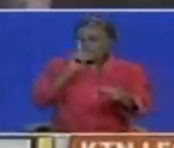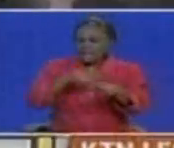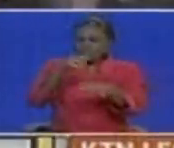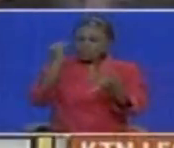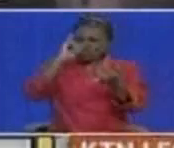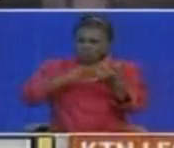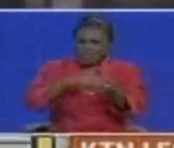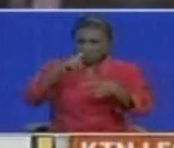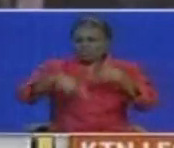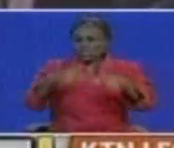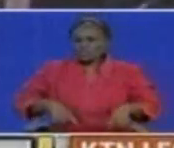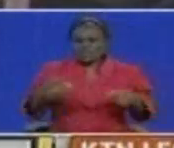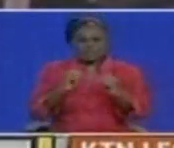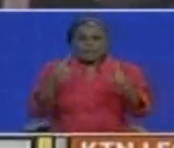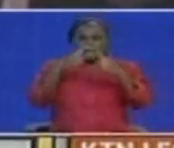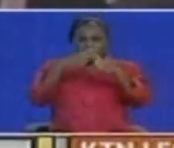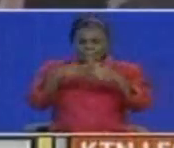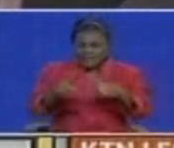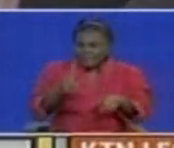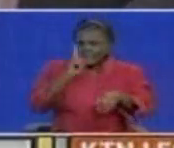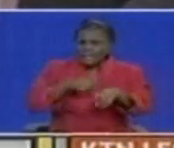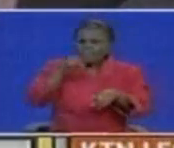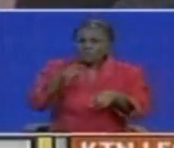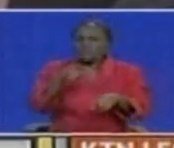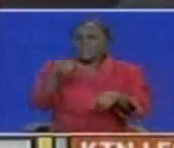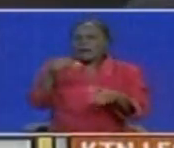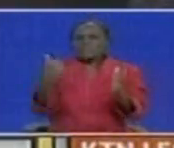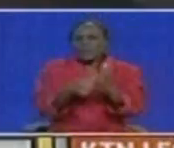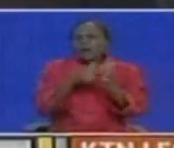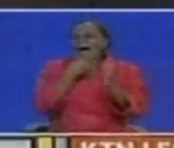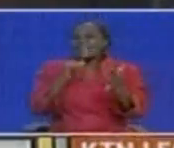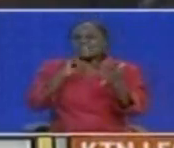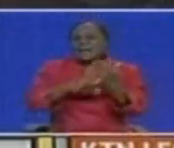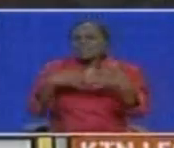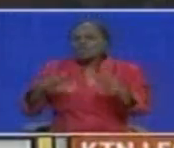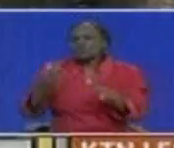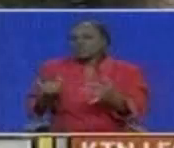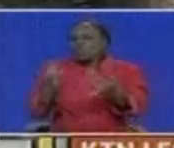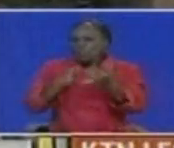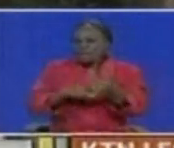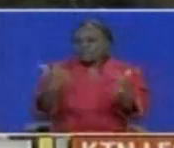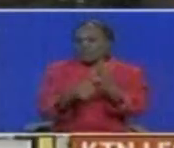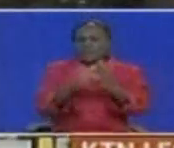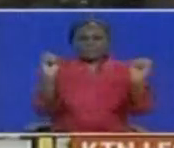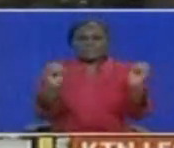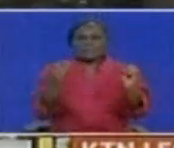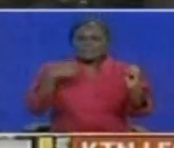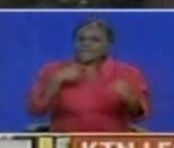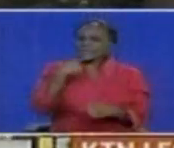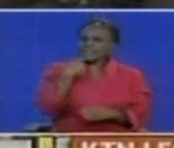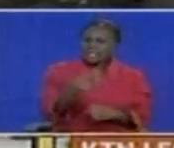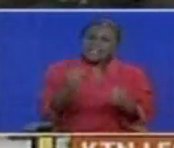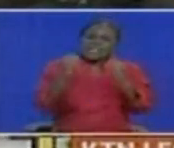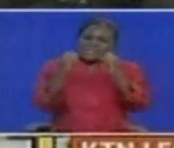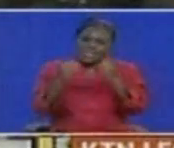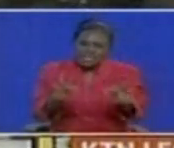vigumu wao kuendelea na maisha, lakini mwanamume akifiwa na mkewe hakuna anemuuliza swali akiamua kuoa tena. And I've been telling them, if they